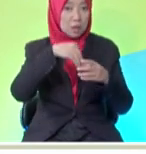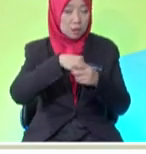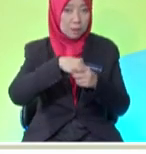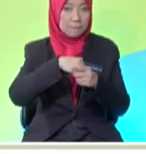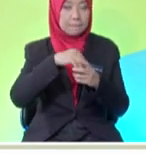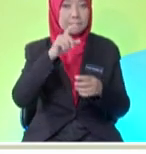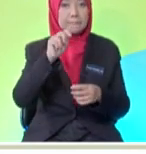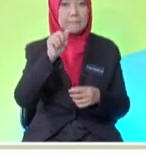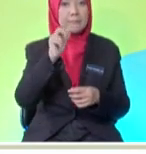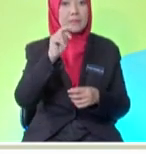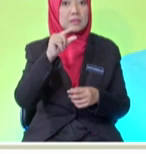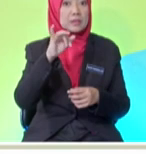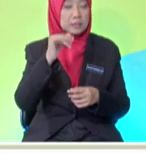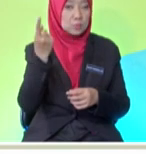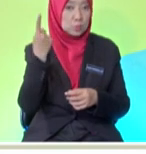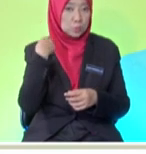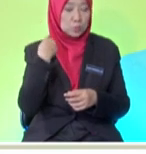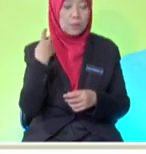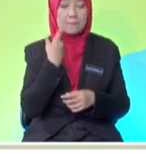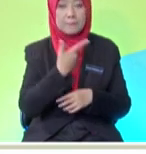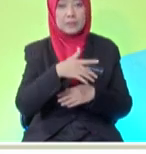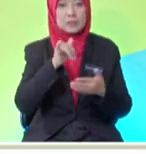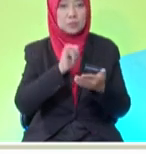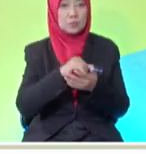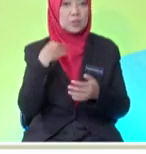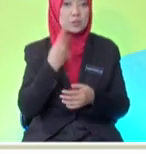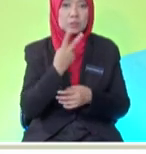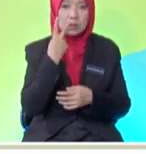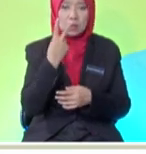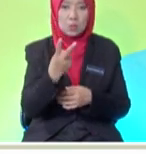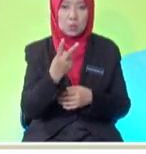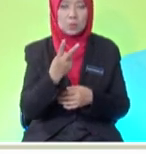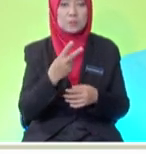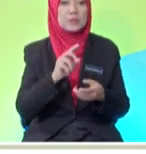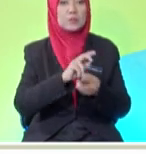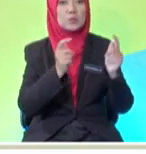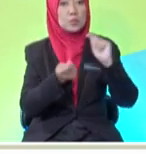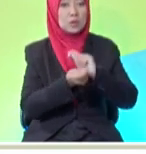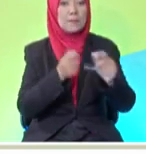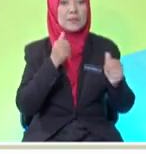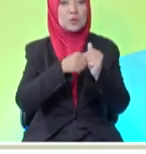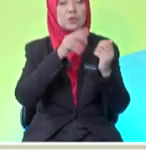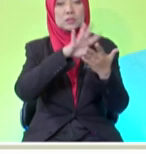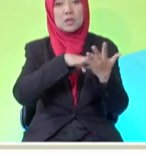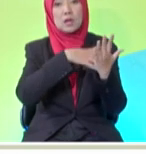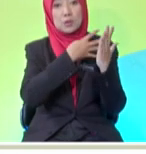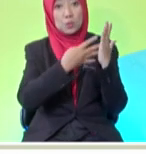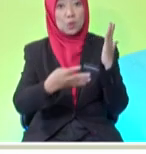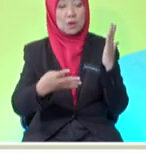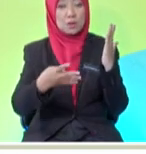pala buang air kita tentukan pada semenjak kelinci pemampa udara dan tukang mengikut jadwal penyelenggaraan